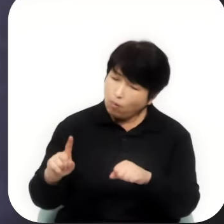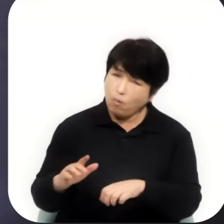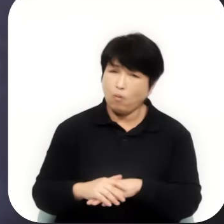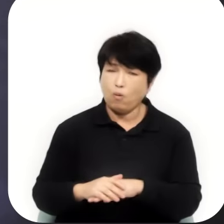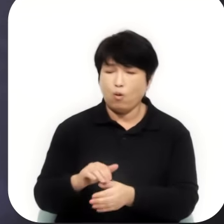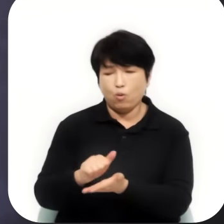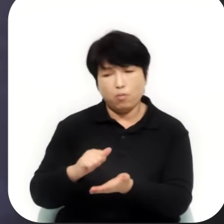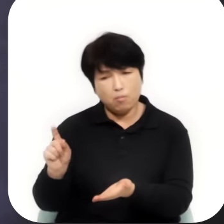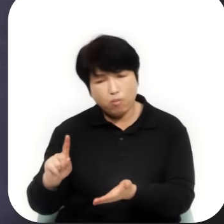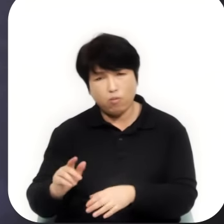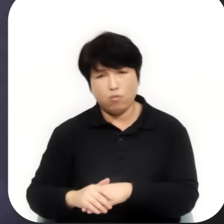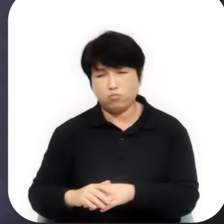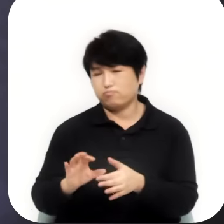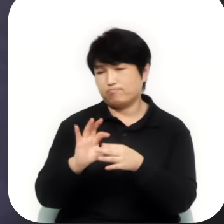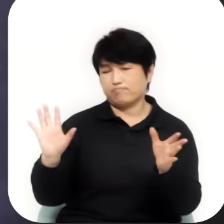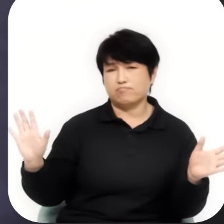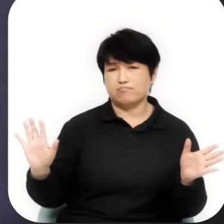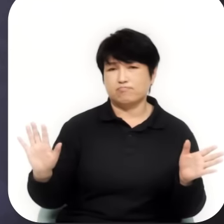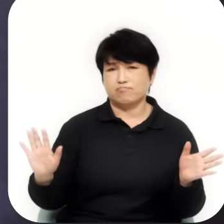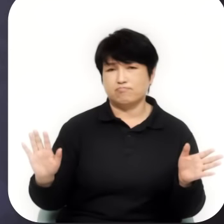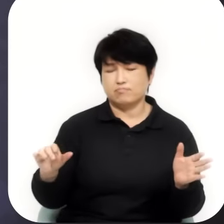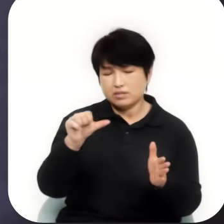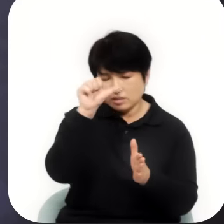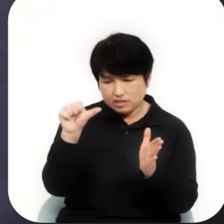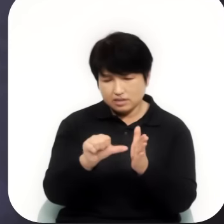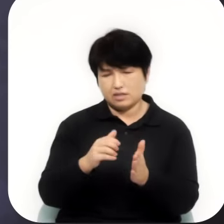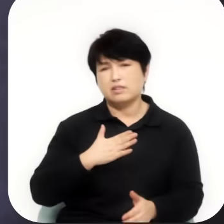없든 자기 인생은 자기 인생이지.